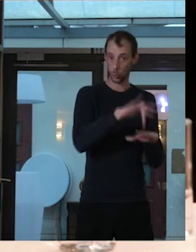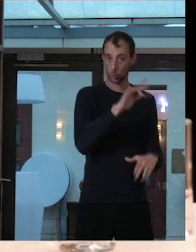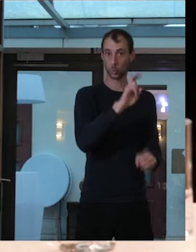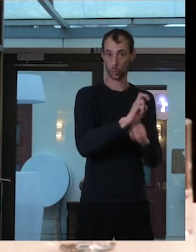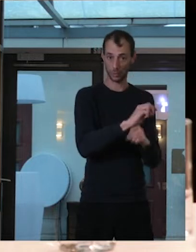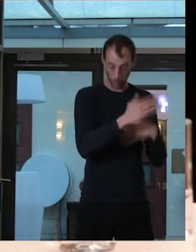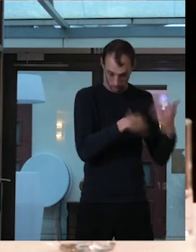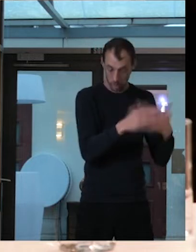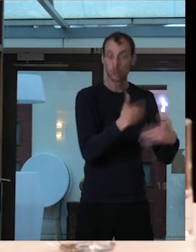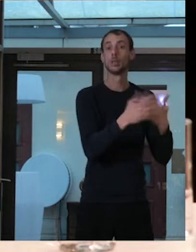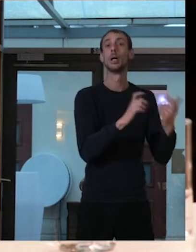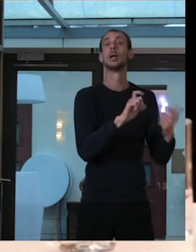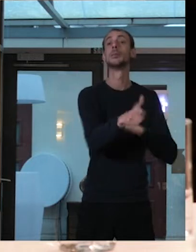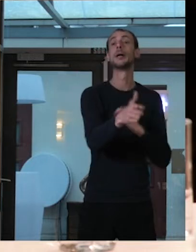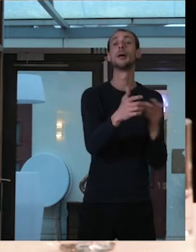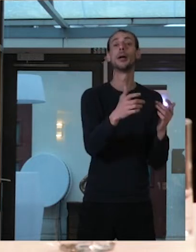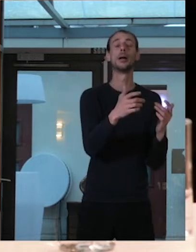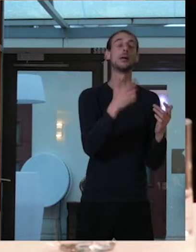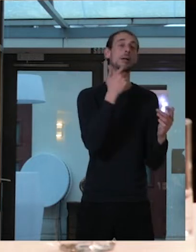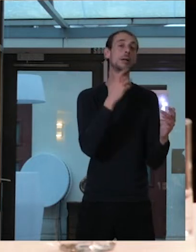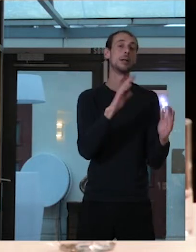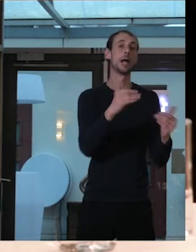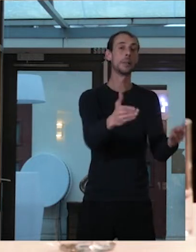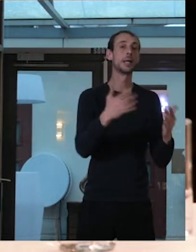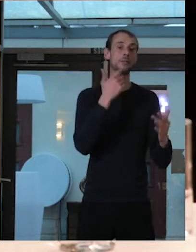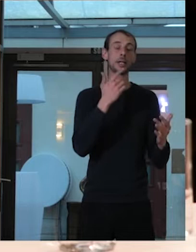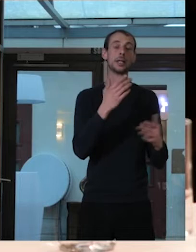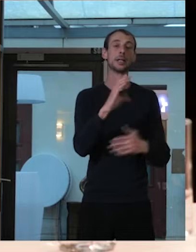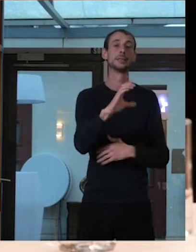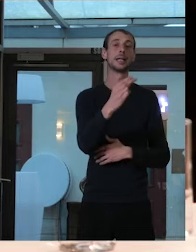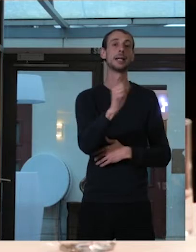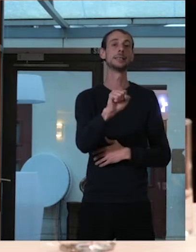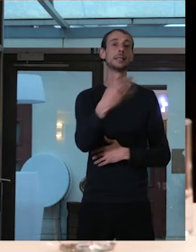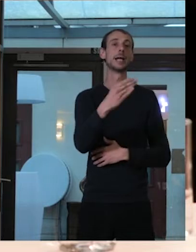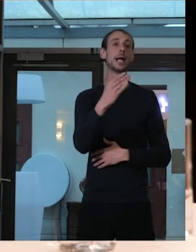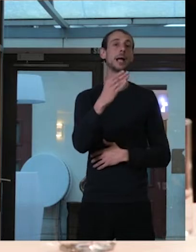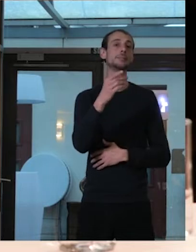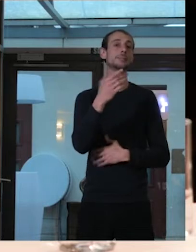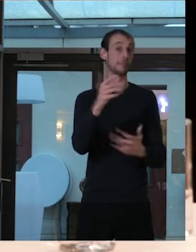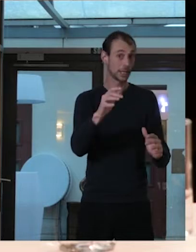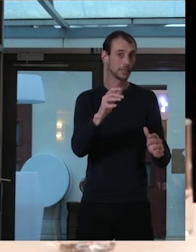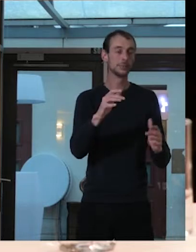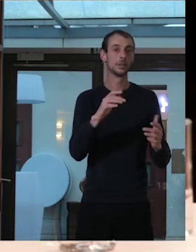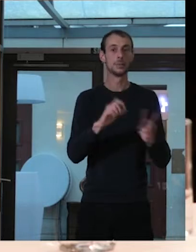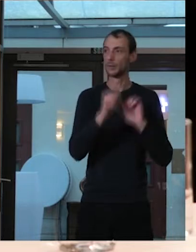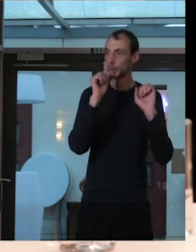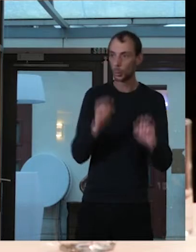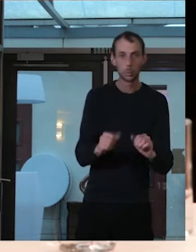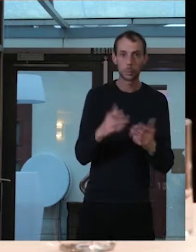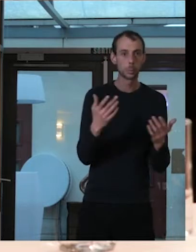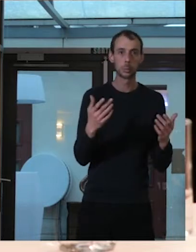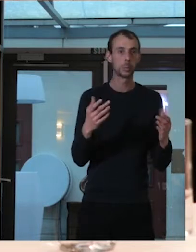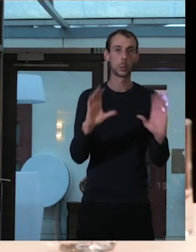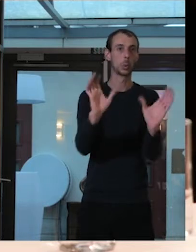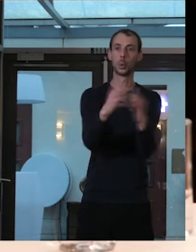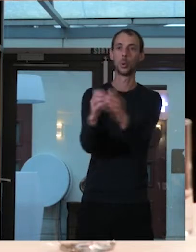après la fin de scolarité au CNSM, ça t'ouvre des portes énormes pour les compagnies